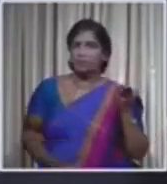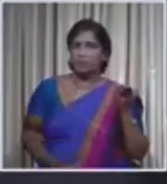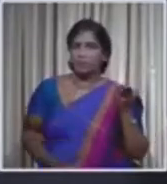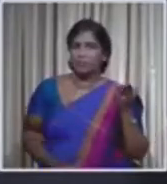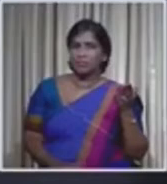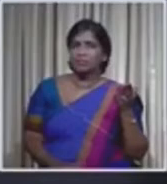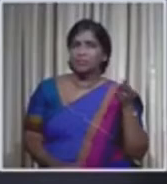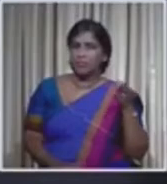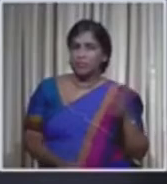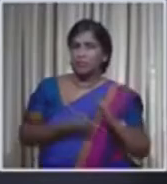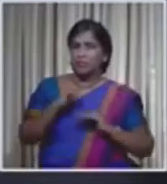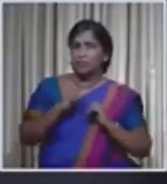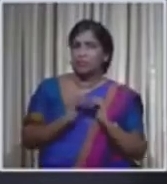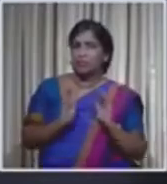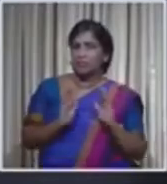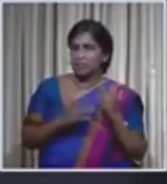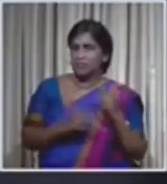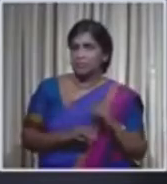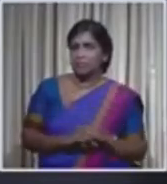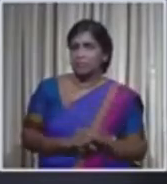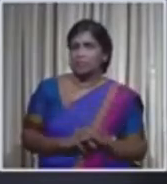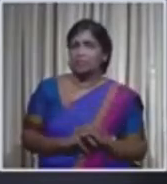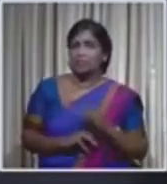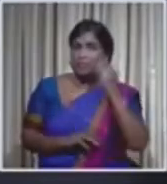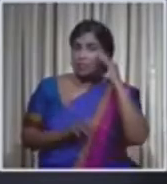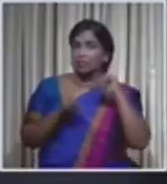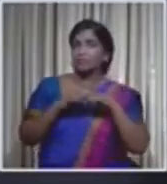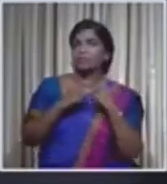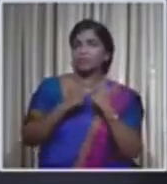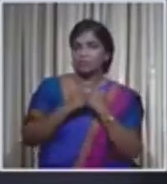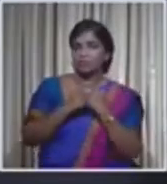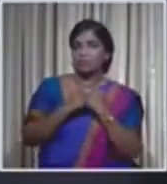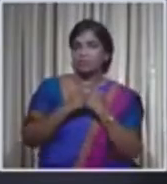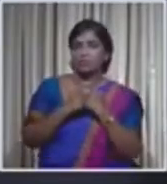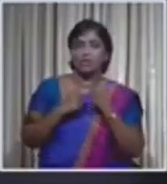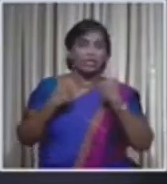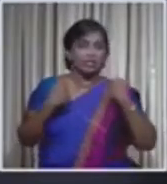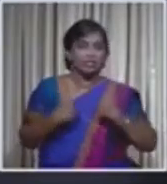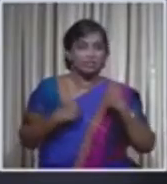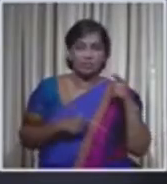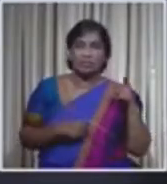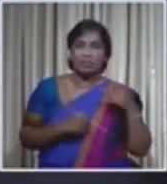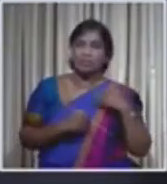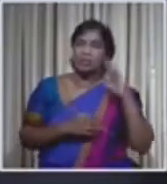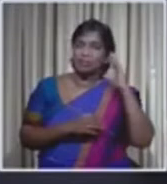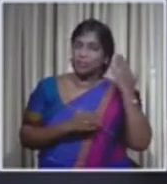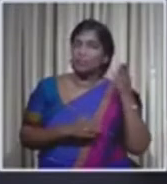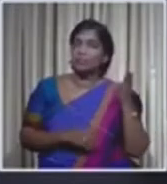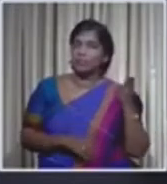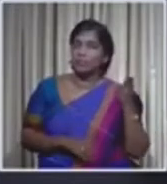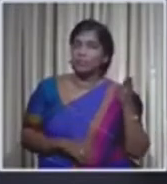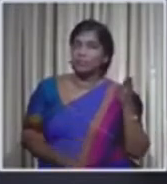මේ සැරේ ක්‍රියාත්මක කරේ කාන්තා සංසදයේ අනු ඒක සභාපතිතුමියටත් මම විශේෂයෙන්ම